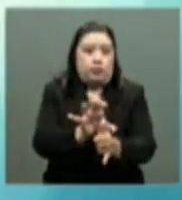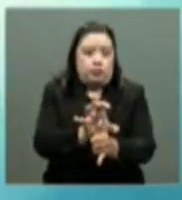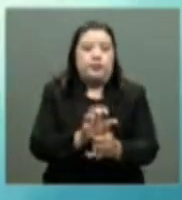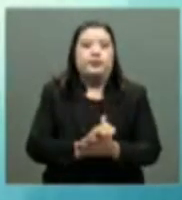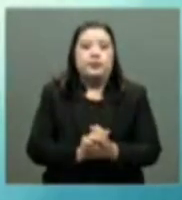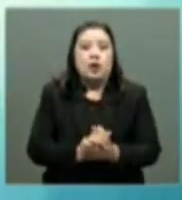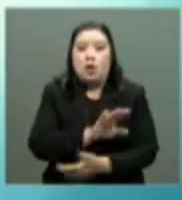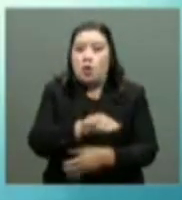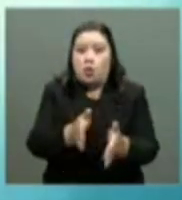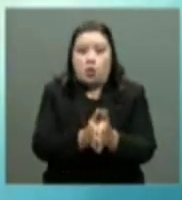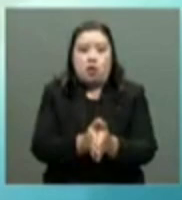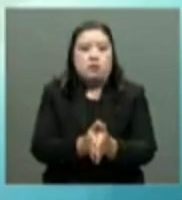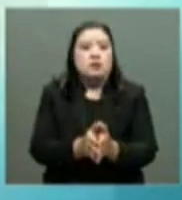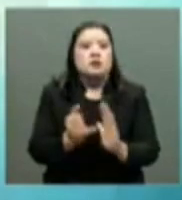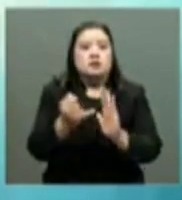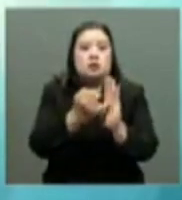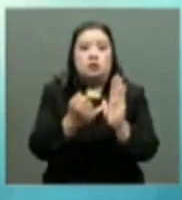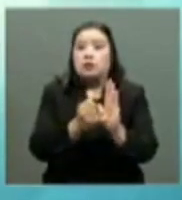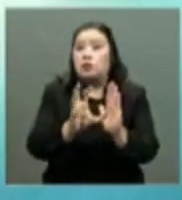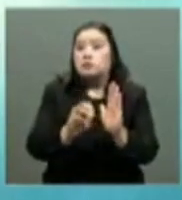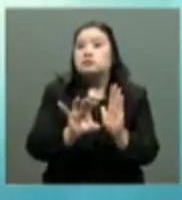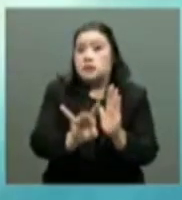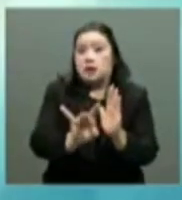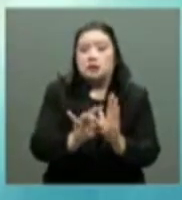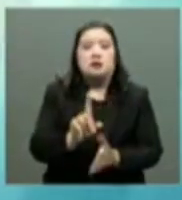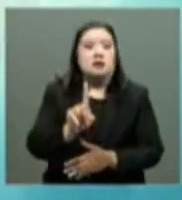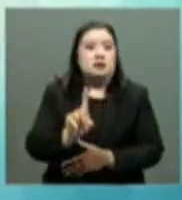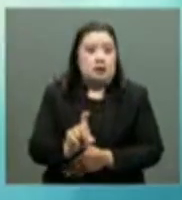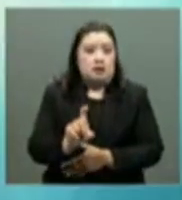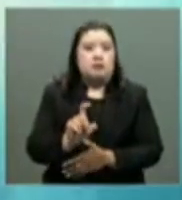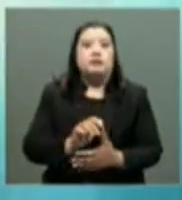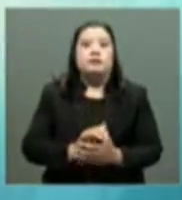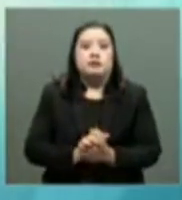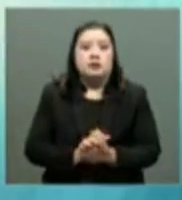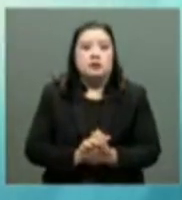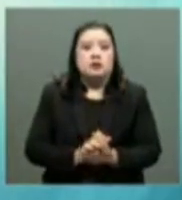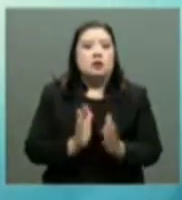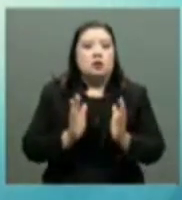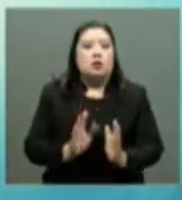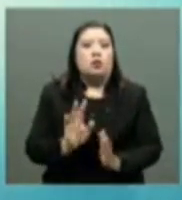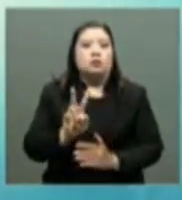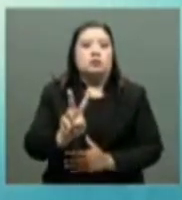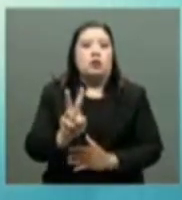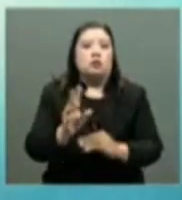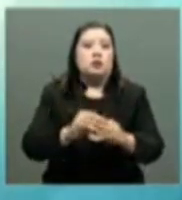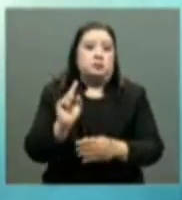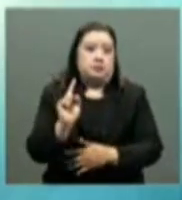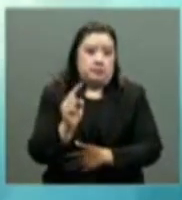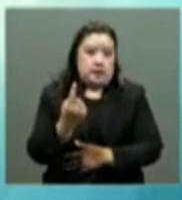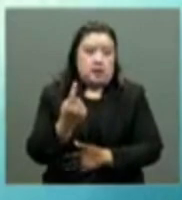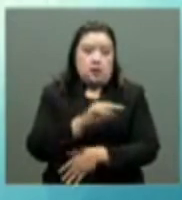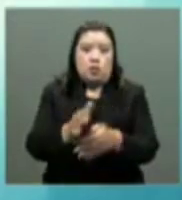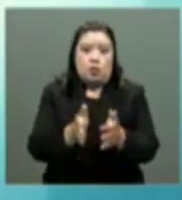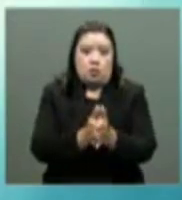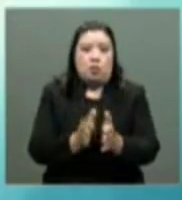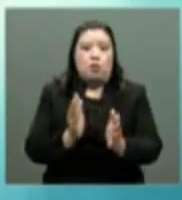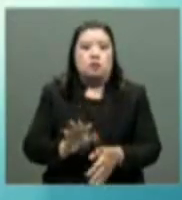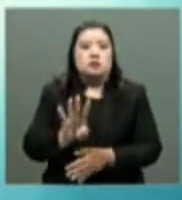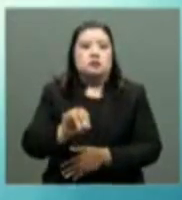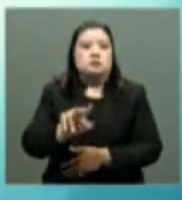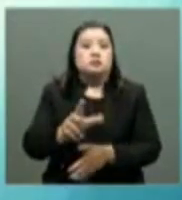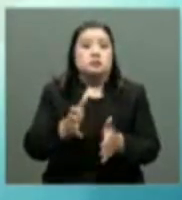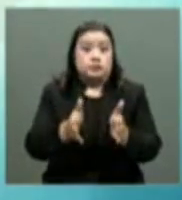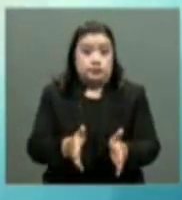ทั้งหมด68จังหวัดเสียชีวิตไป2รายเพิ่มเติมขึ้นมารวมแล้วเป็น43รายน